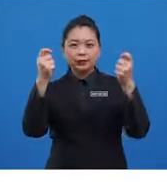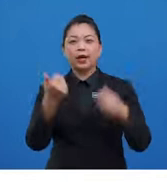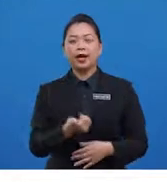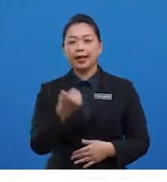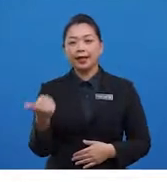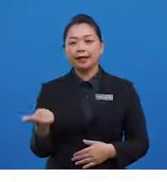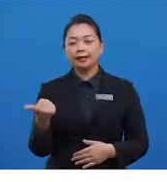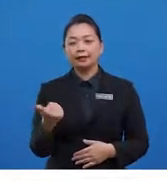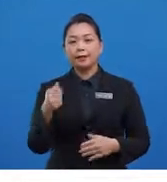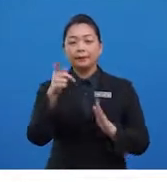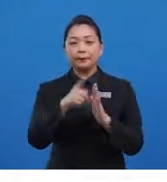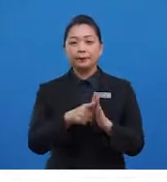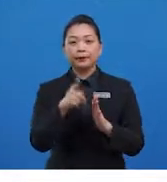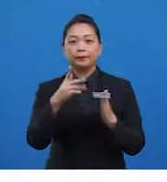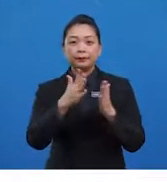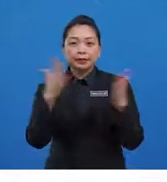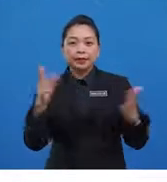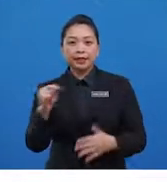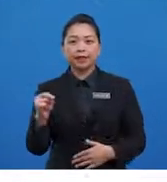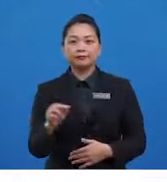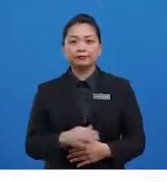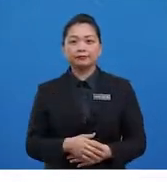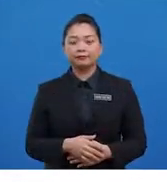alat kebesaran dan perhiasan diraja ini.